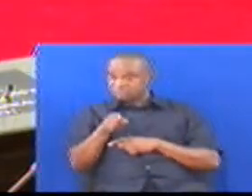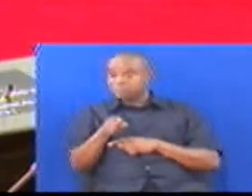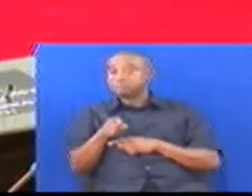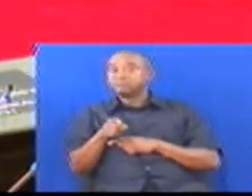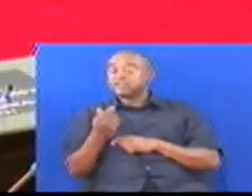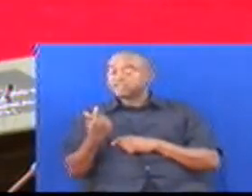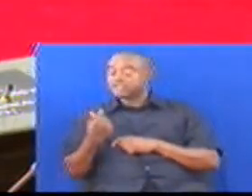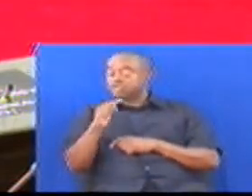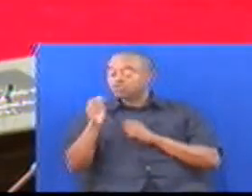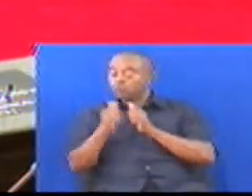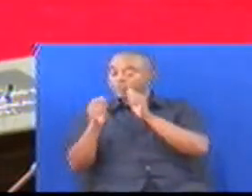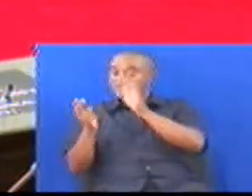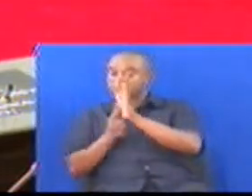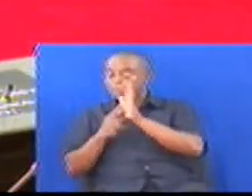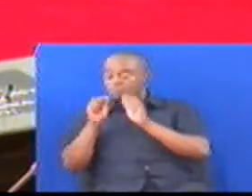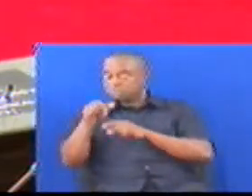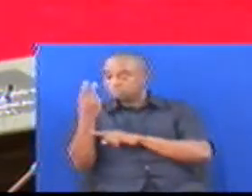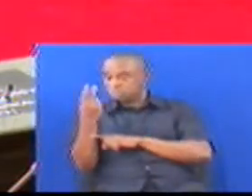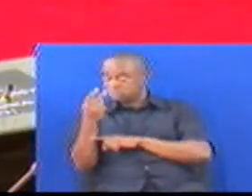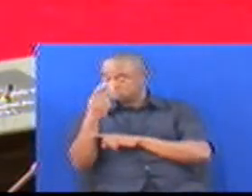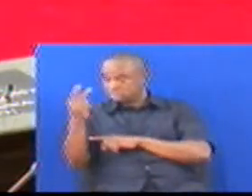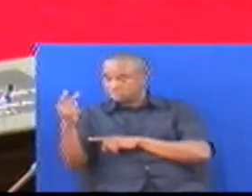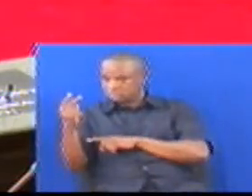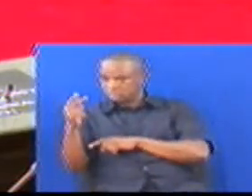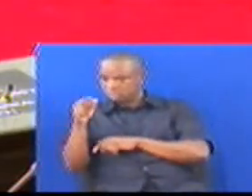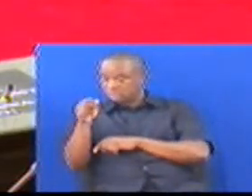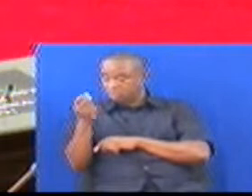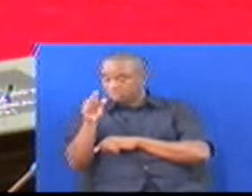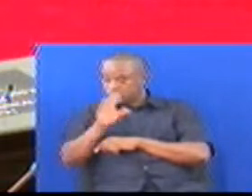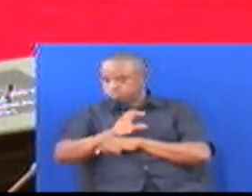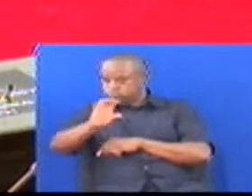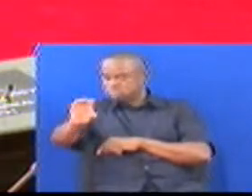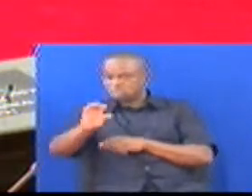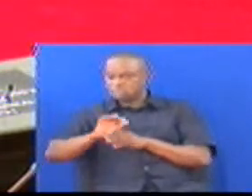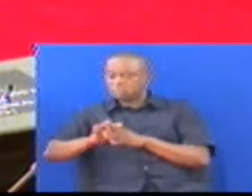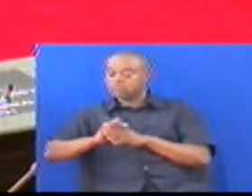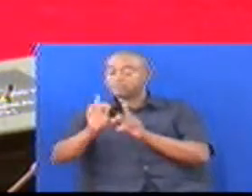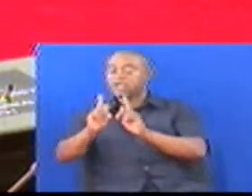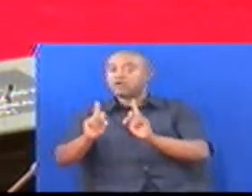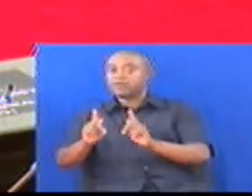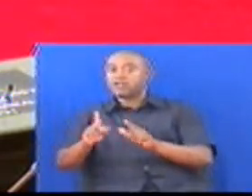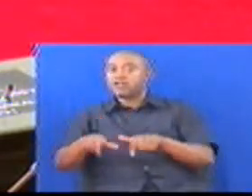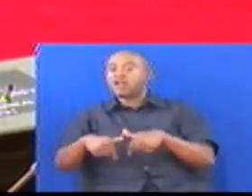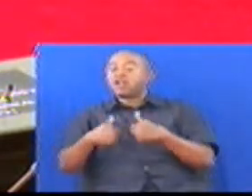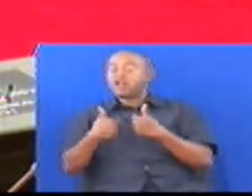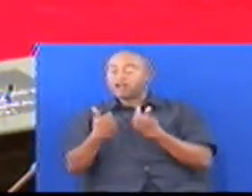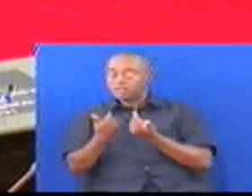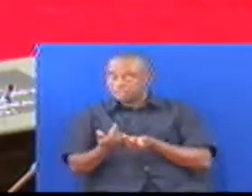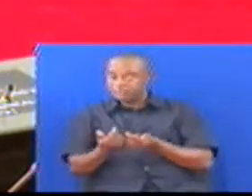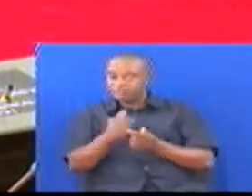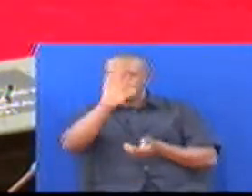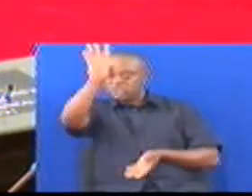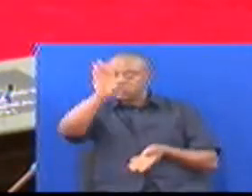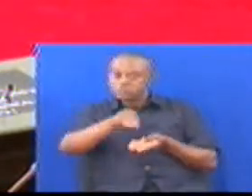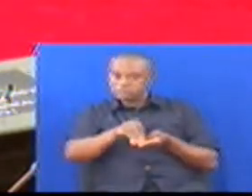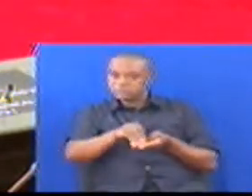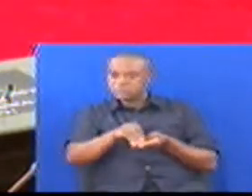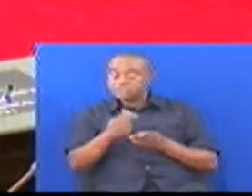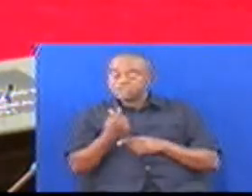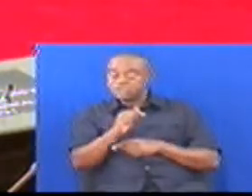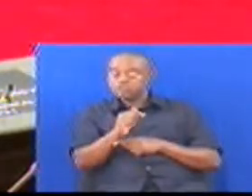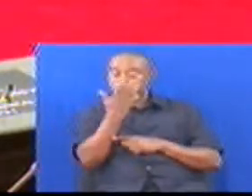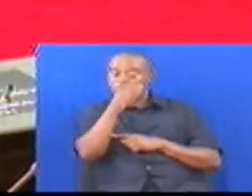shilingi trilioni 17.22 zilikuwa ni kwa ajili ya matumizi ya kawaida, ambazo zinajumuisha shilingi